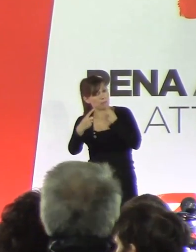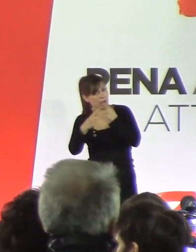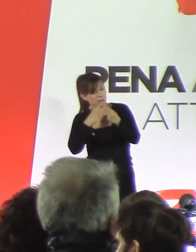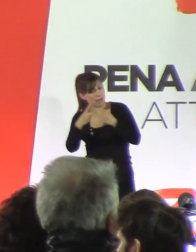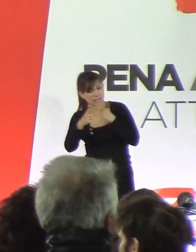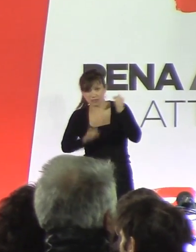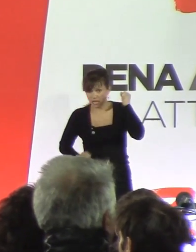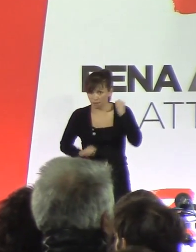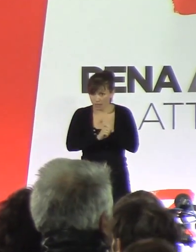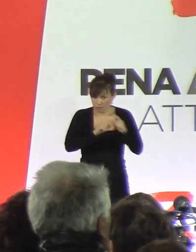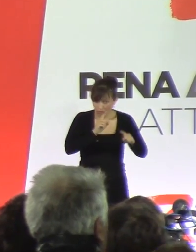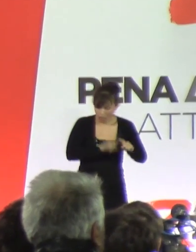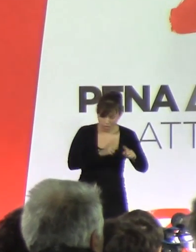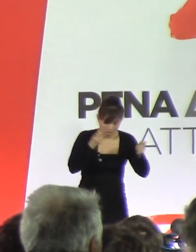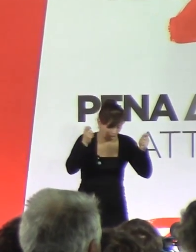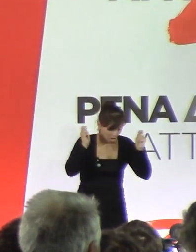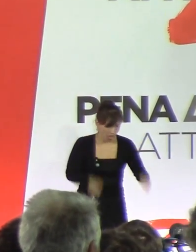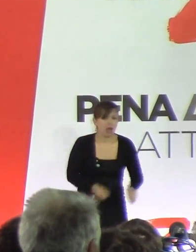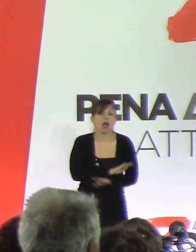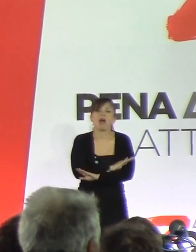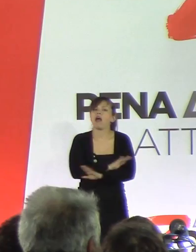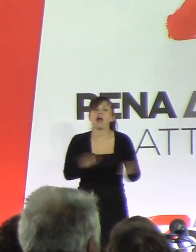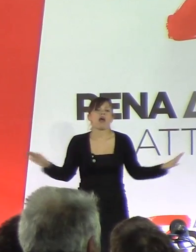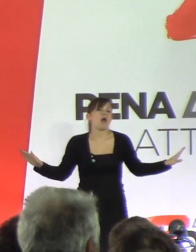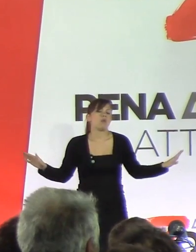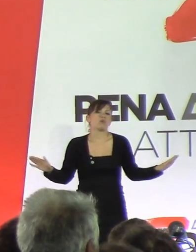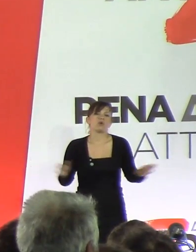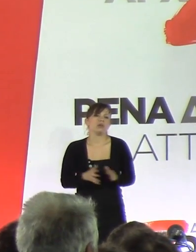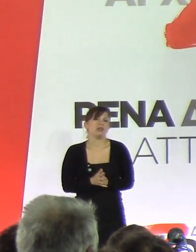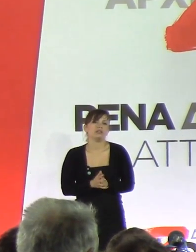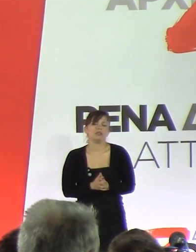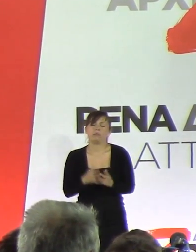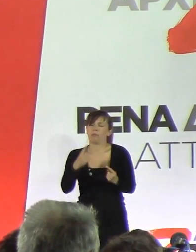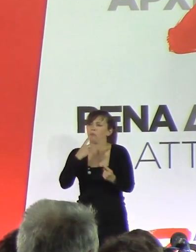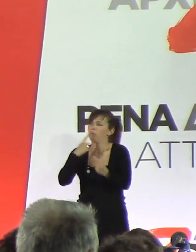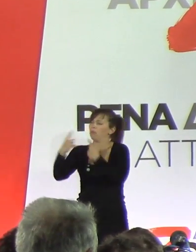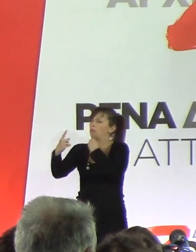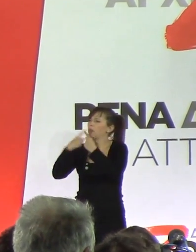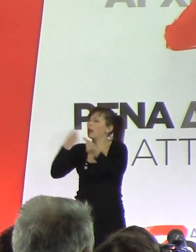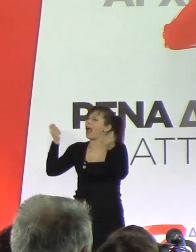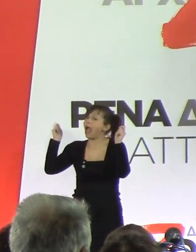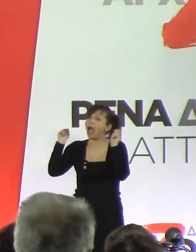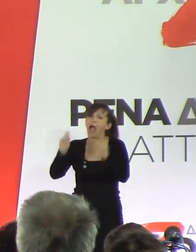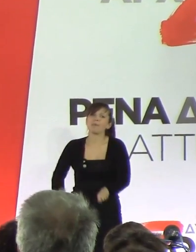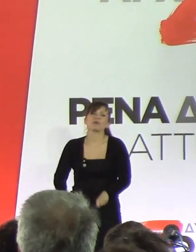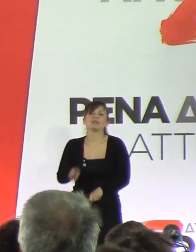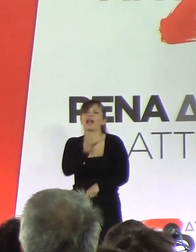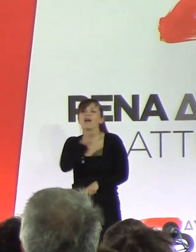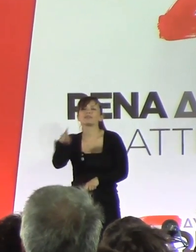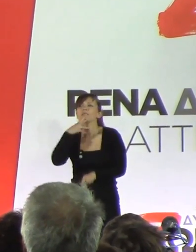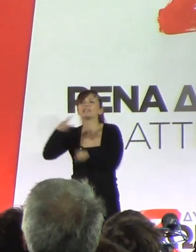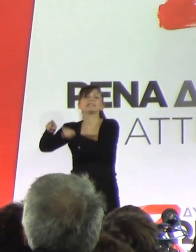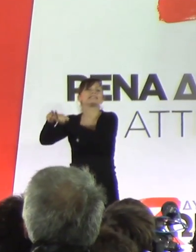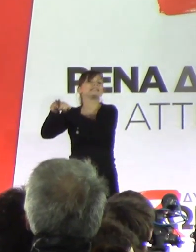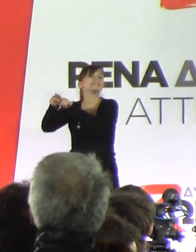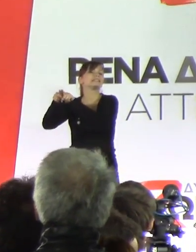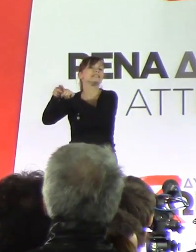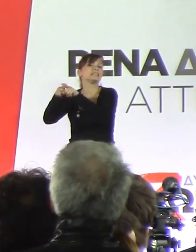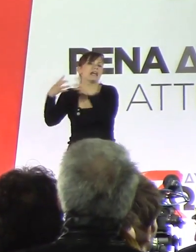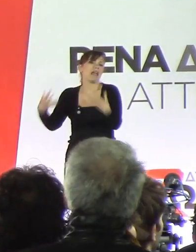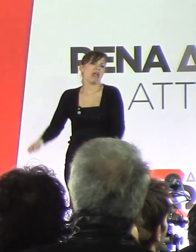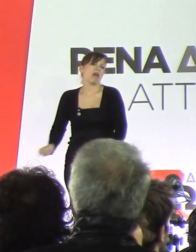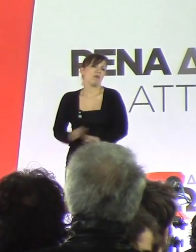τα συμφέροντα της πατρίδας μας και του λαού μας απέναντι σε αυτούς που τους στηρίζουν για να παραμένουν κυβερνήτες στη χώρα